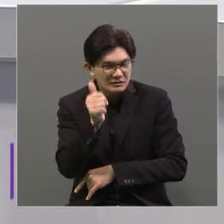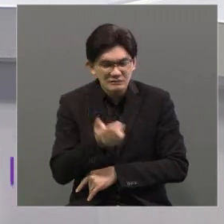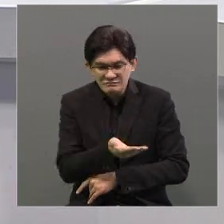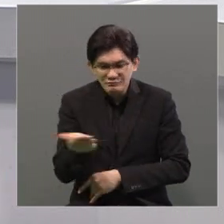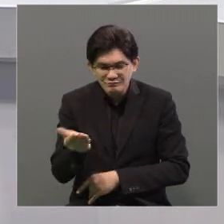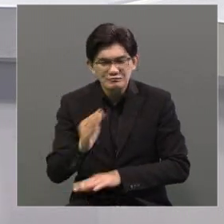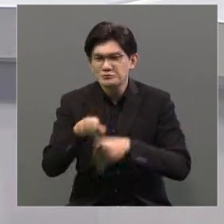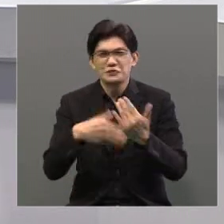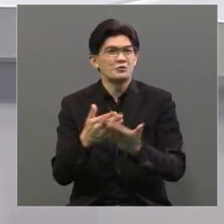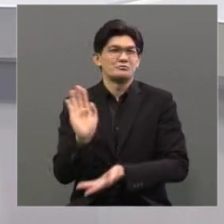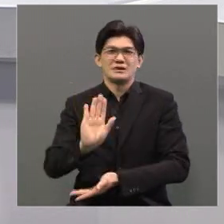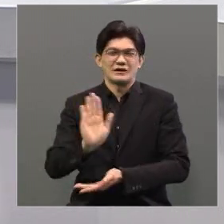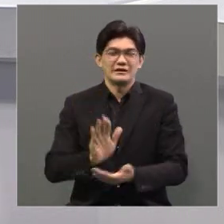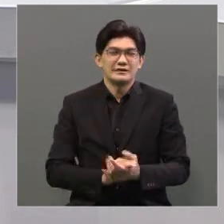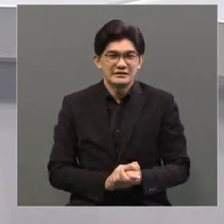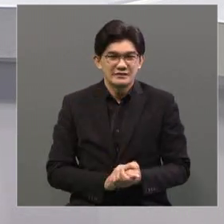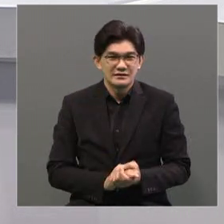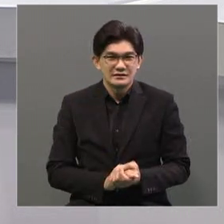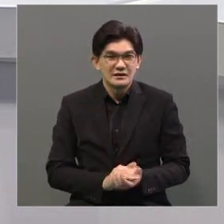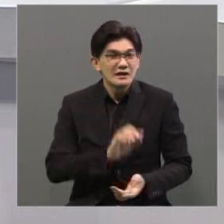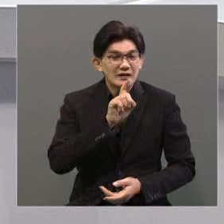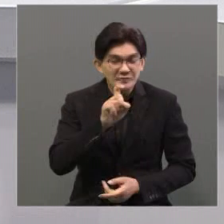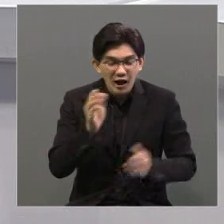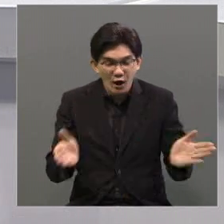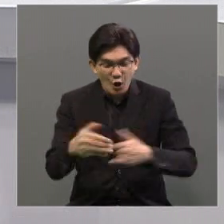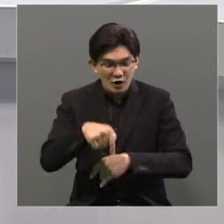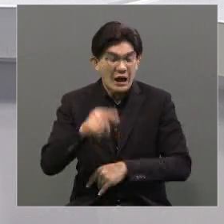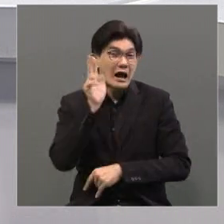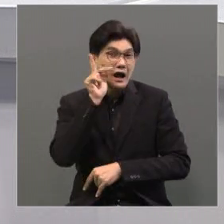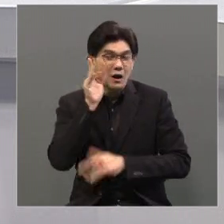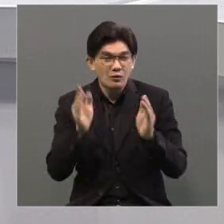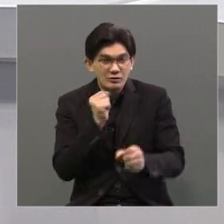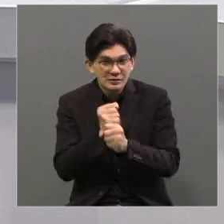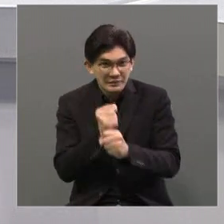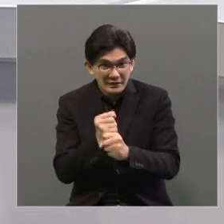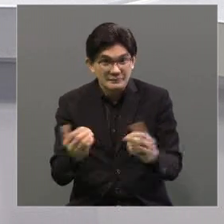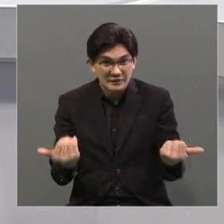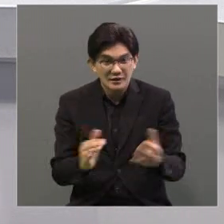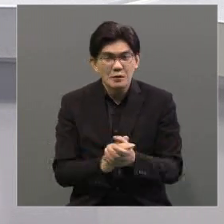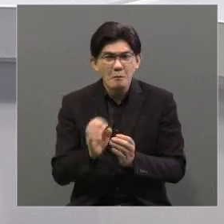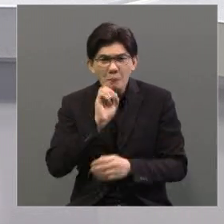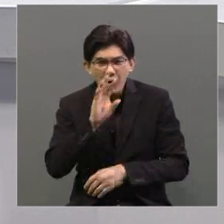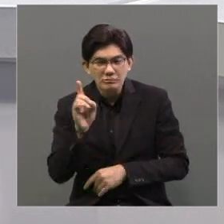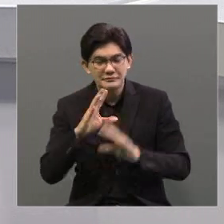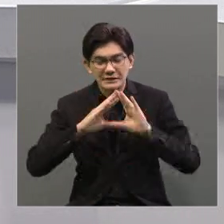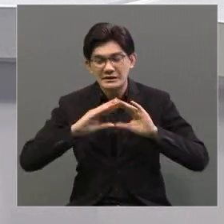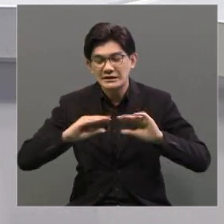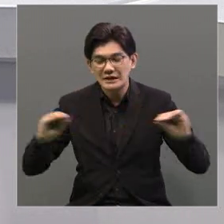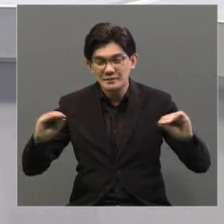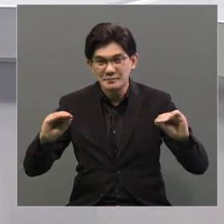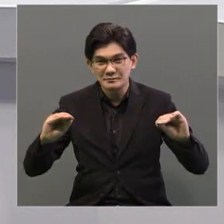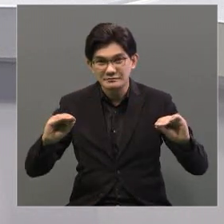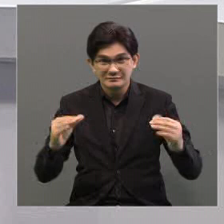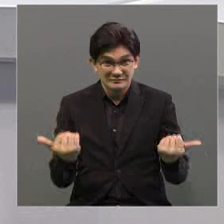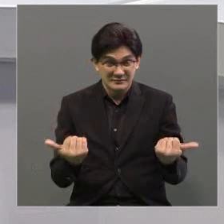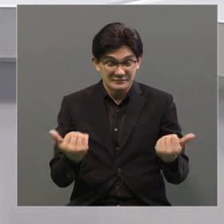ดีสำหรับหลายๆคน สำหรับหลายๆคน แอบซาวด์เช็คเฉพาะในห้องส่งนี้ทั้งทีมงานของเราแล้วก็ในสตูดิโอเนี่ยเขาบอกว่าเงียบกริบ กริบเลย กริบเล